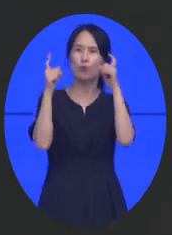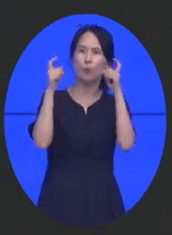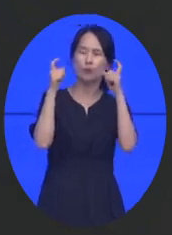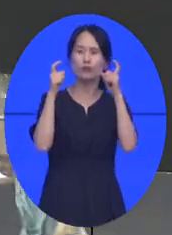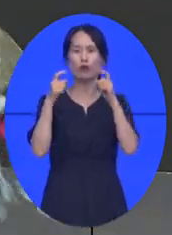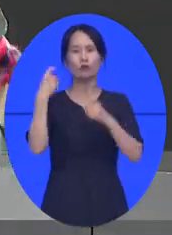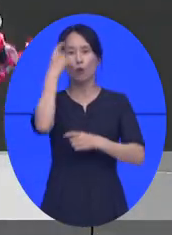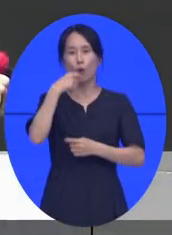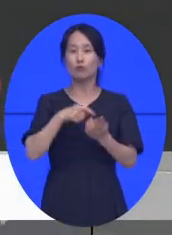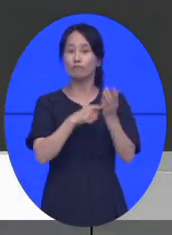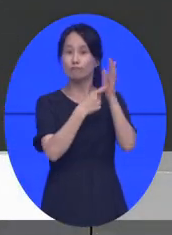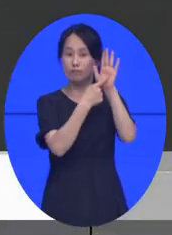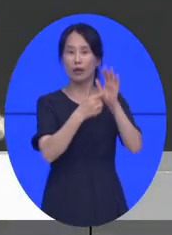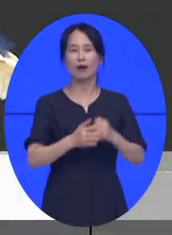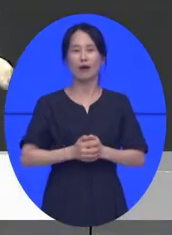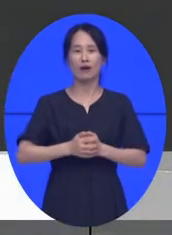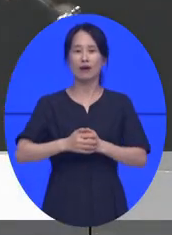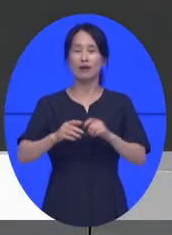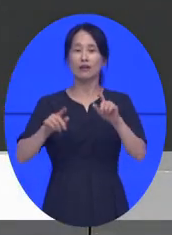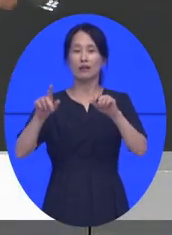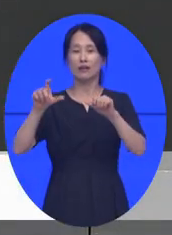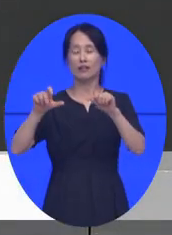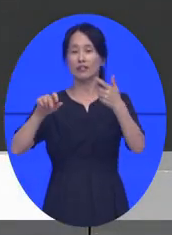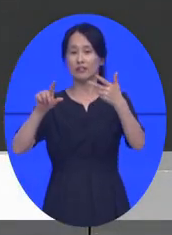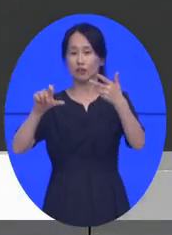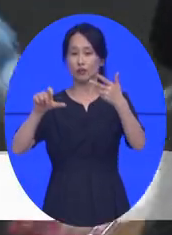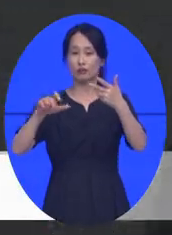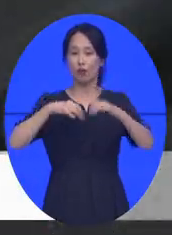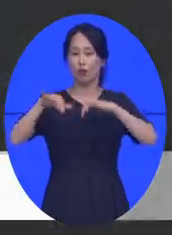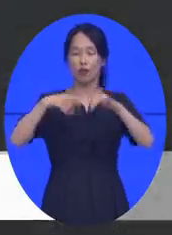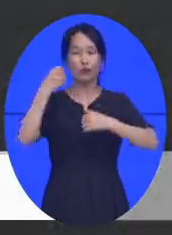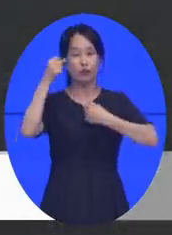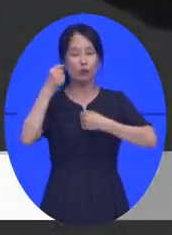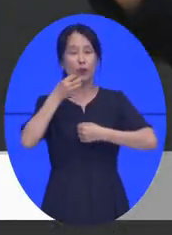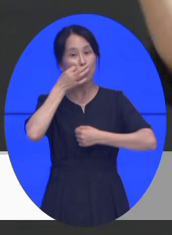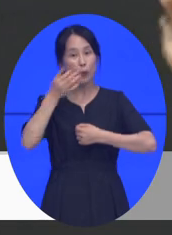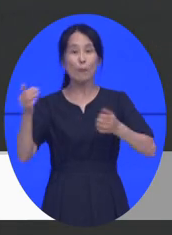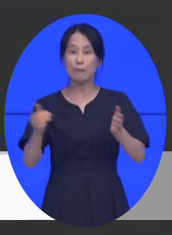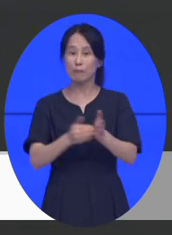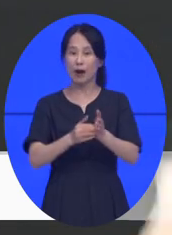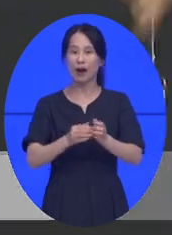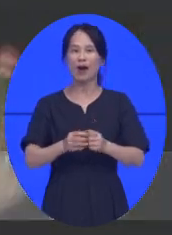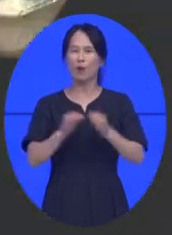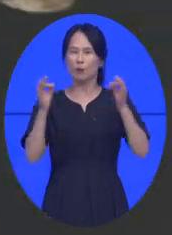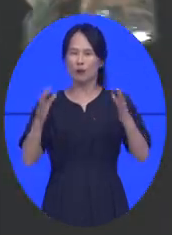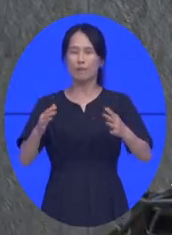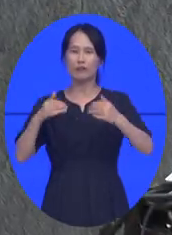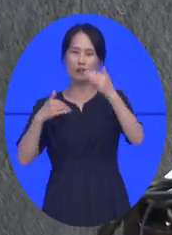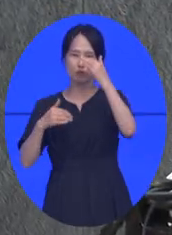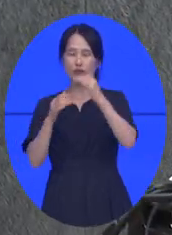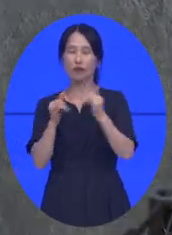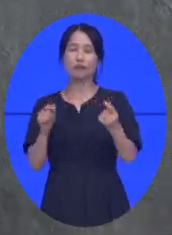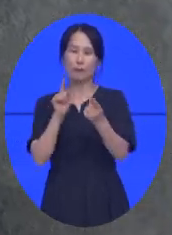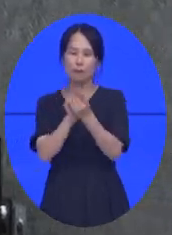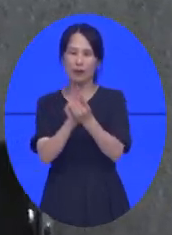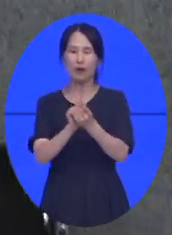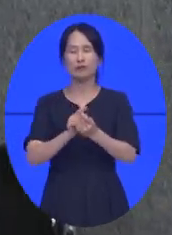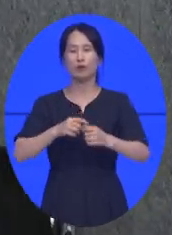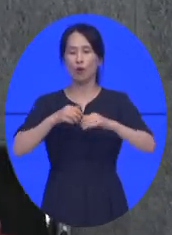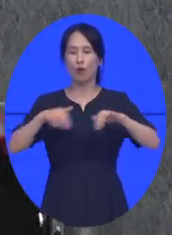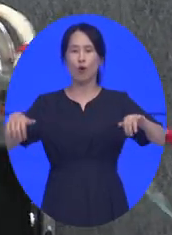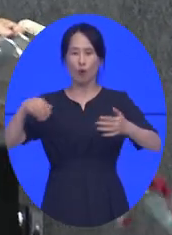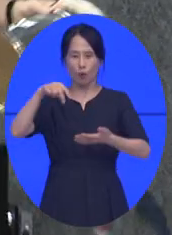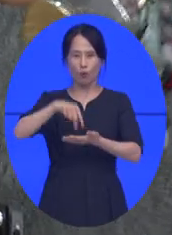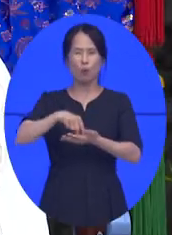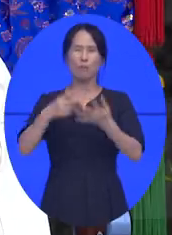합니다. 지난 15일 거리 공연을 마쳤는데 오랜만에 관객과 호흡했다며 활동할 무대가 많았으면 한다고